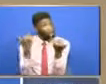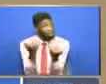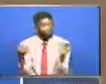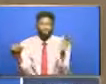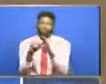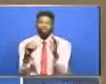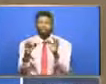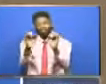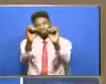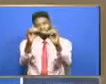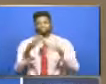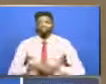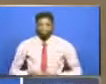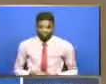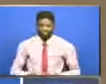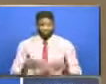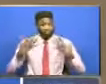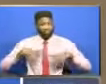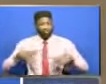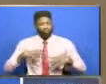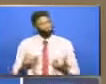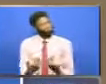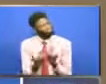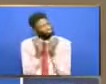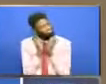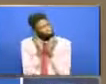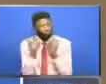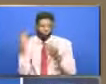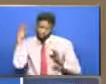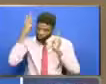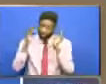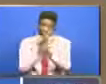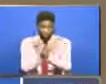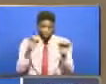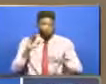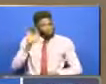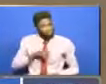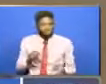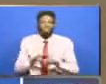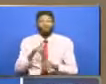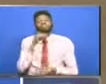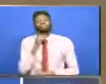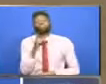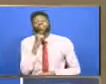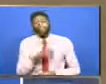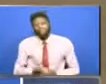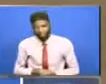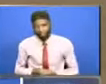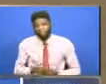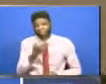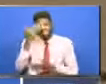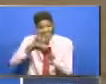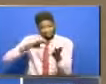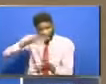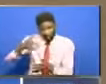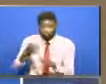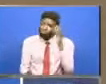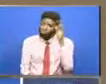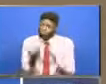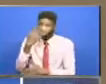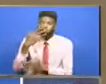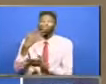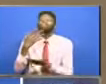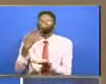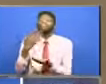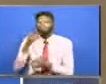hata kidogo. Wananchi mimi wanalala sasa bila usasa, kina mama na wazee lama tu Khorof Harar mwiwe hiko kambi mbili sasa